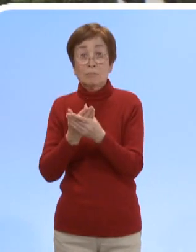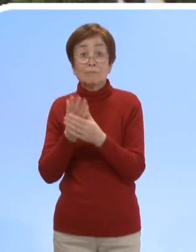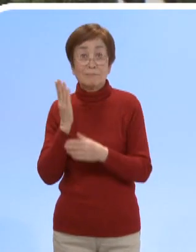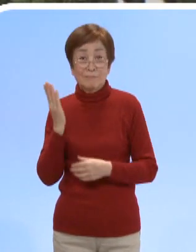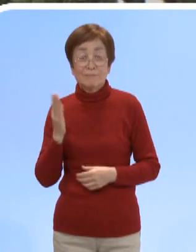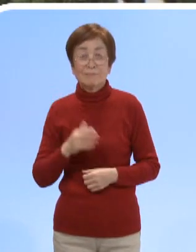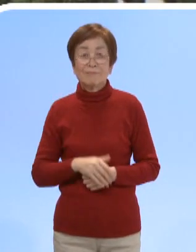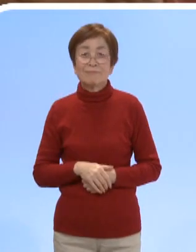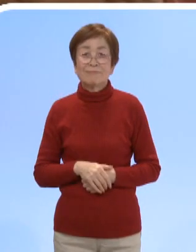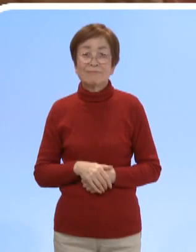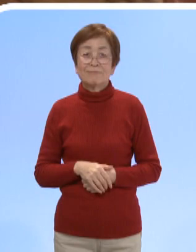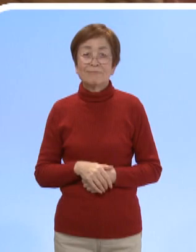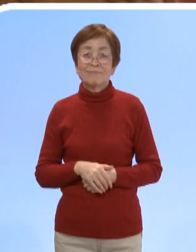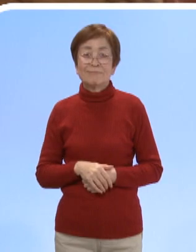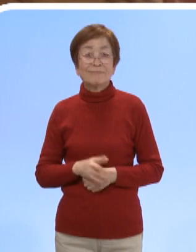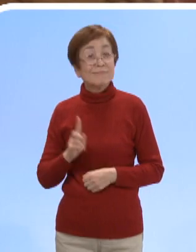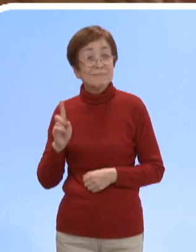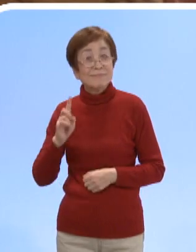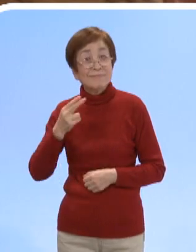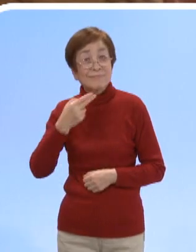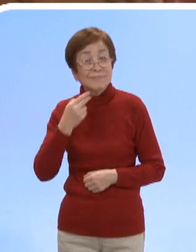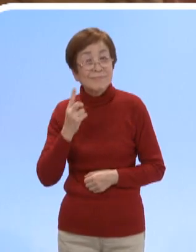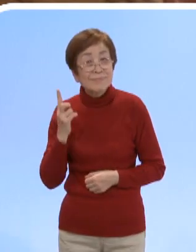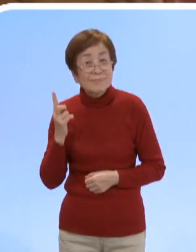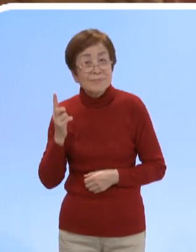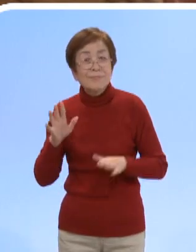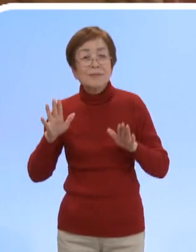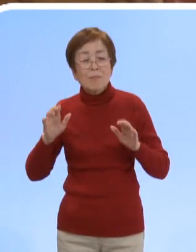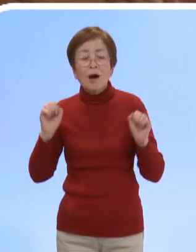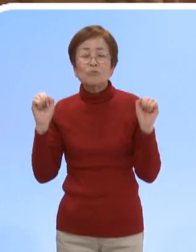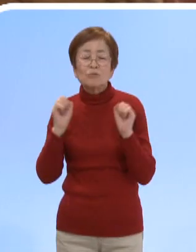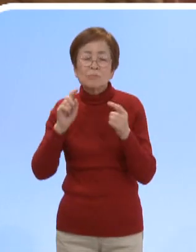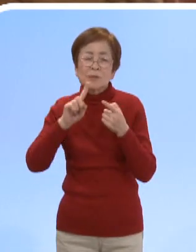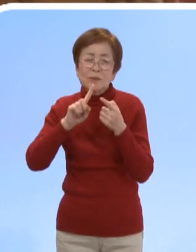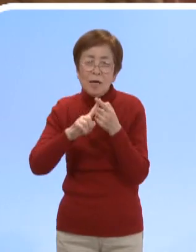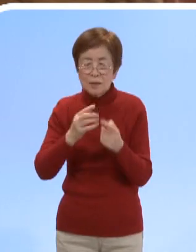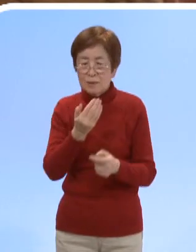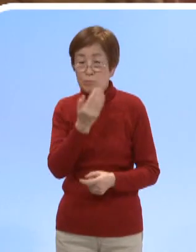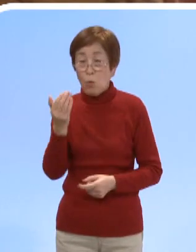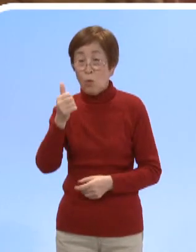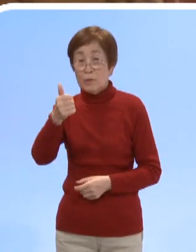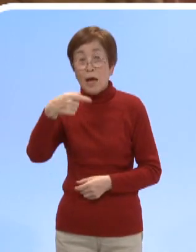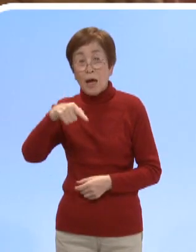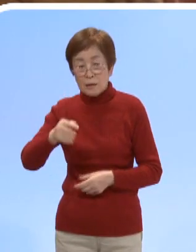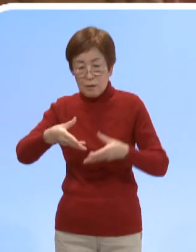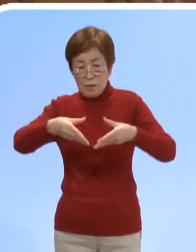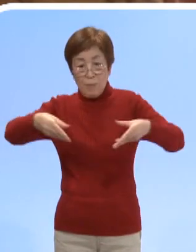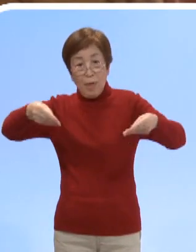こちらでいただけるのは今が旬のボタン鍋。